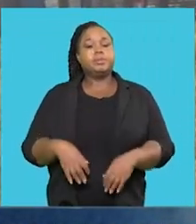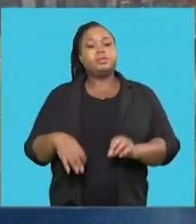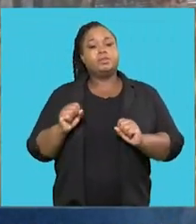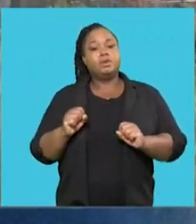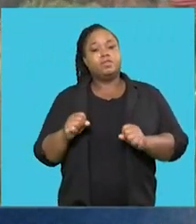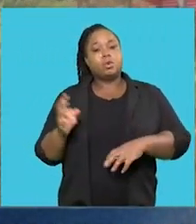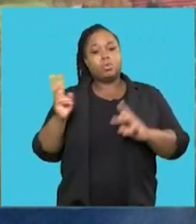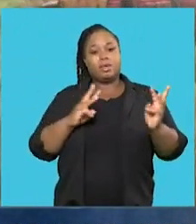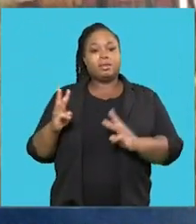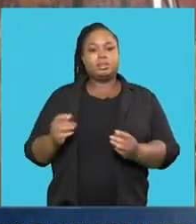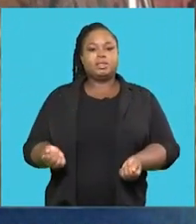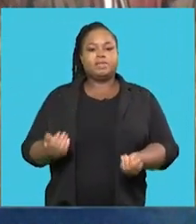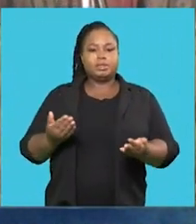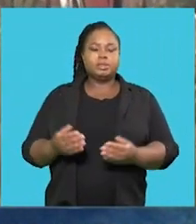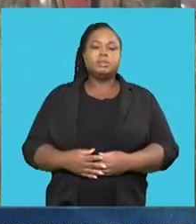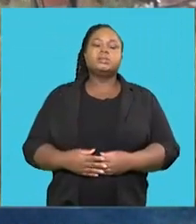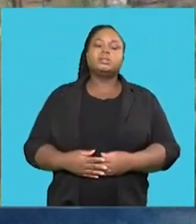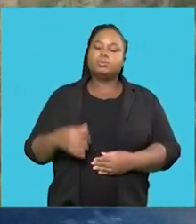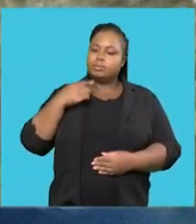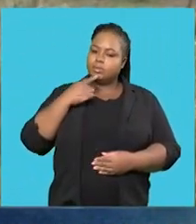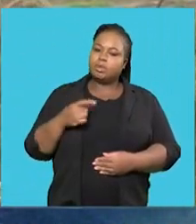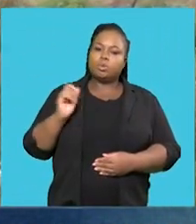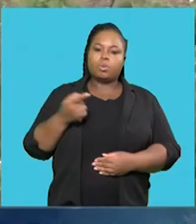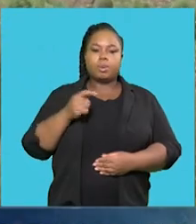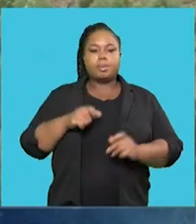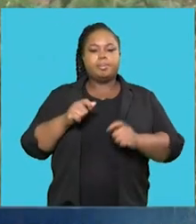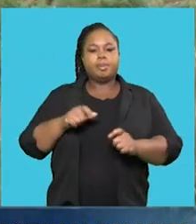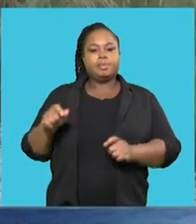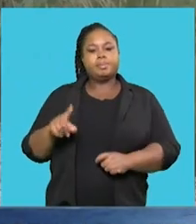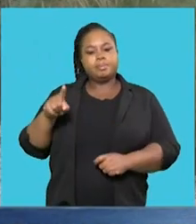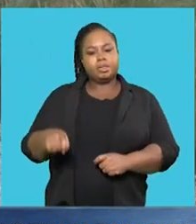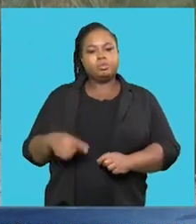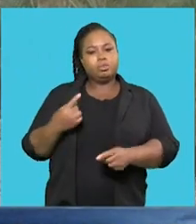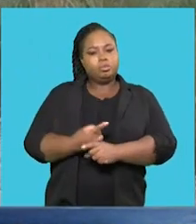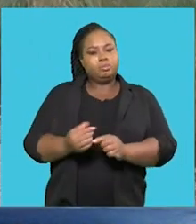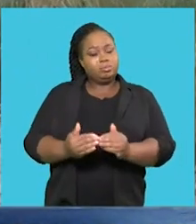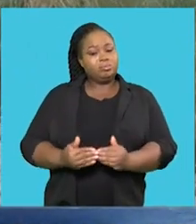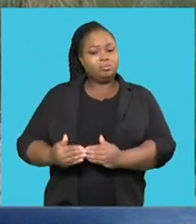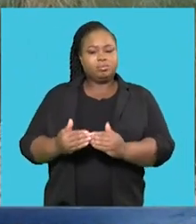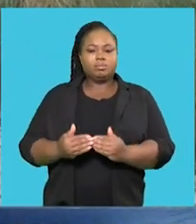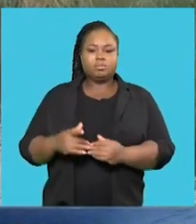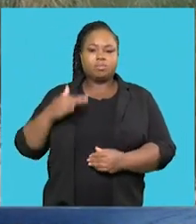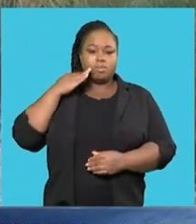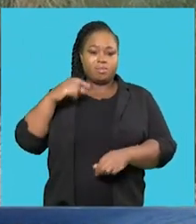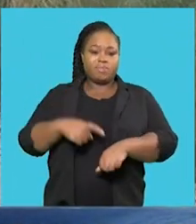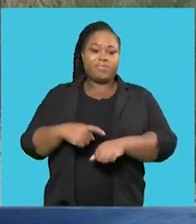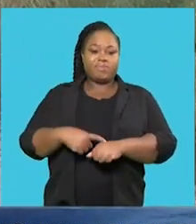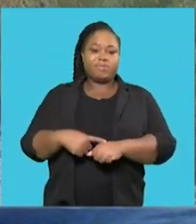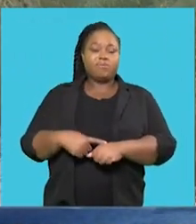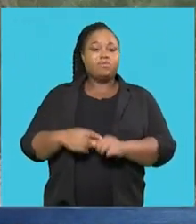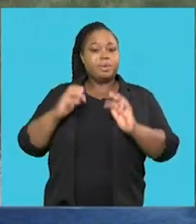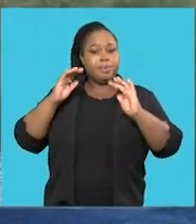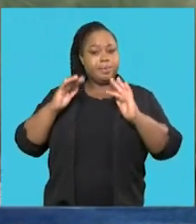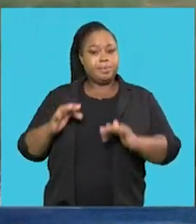mwamiseklei ukwistwe kosa seko lilibongoza batha le kubaba shla bebe kangele ngeli pashali zemfula Kwa